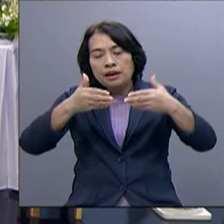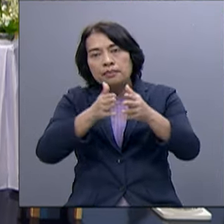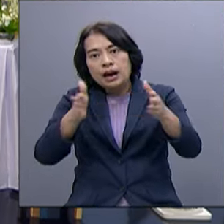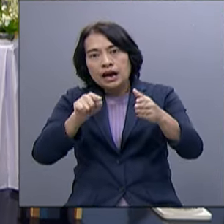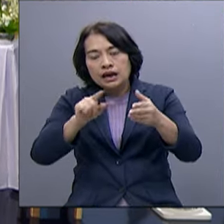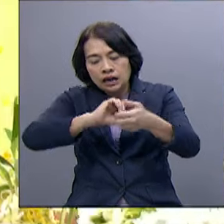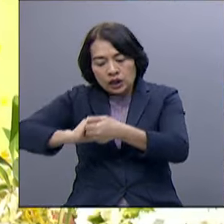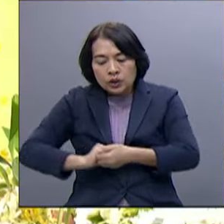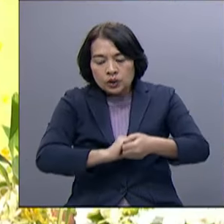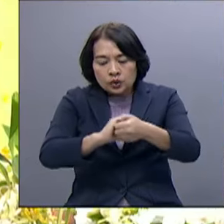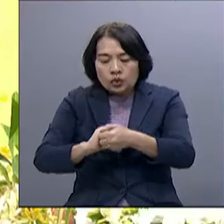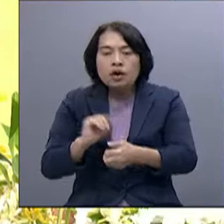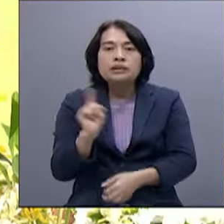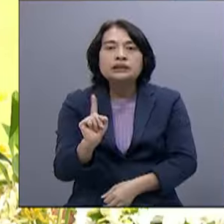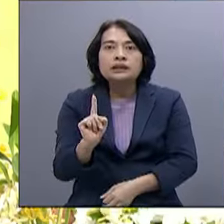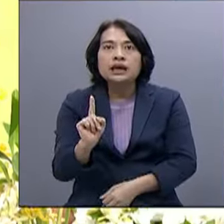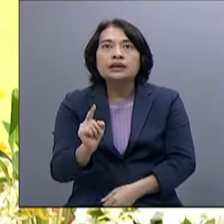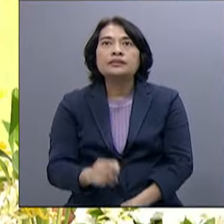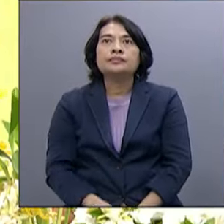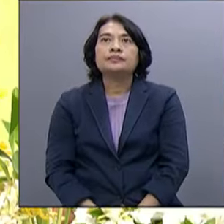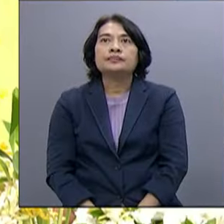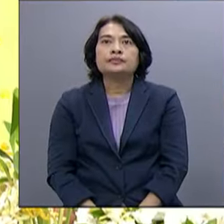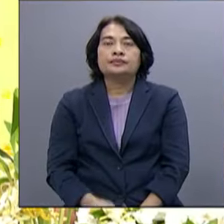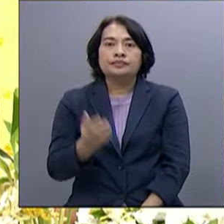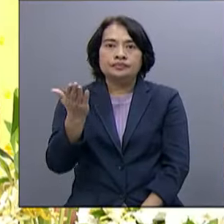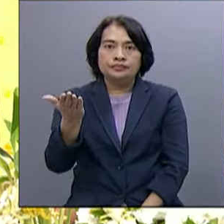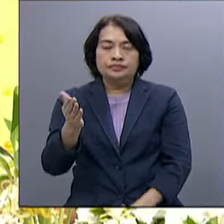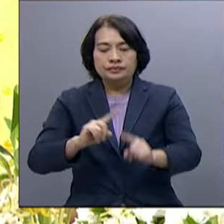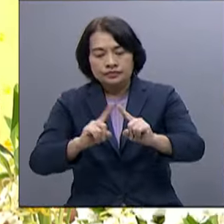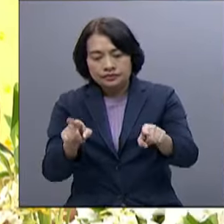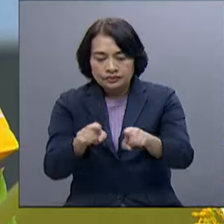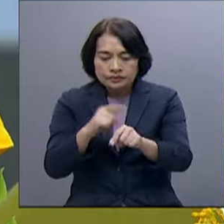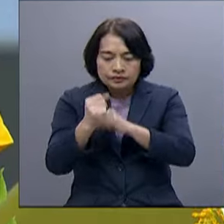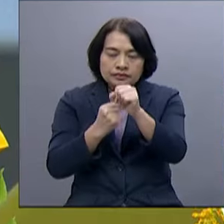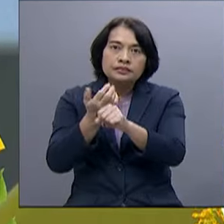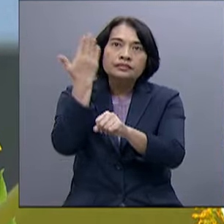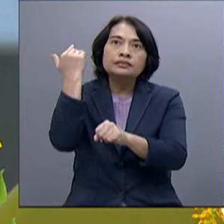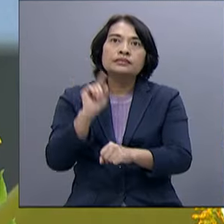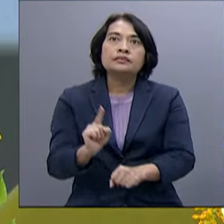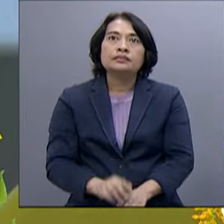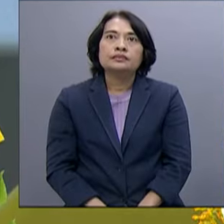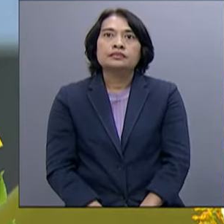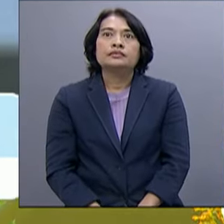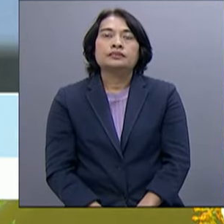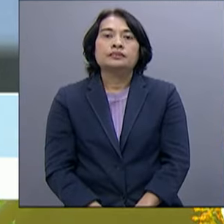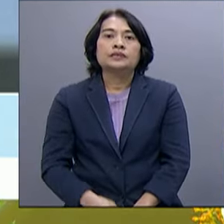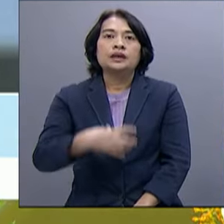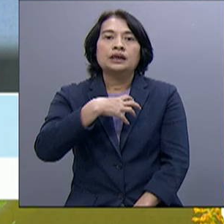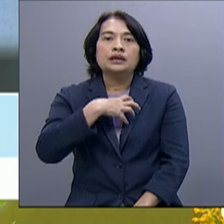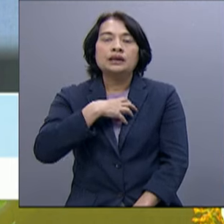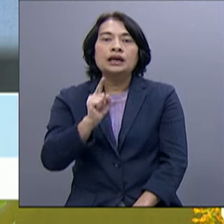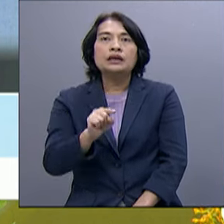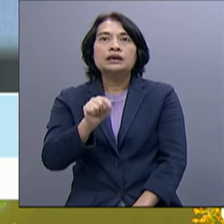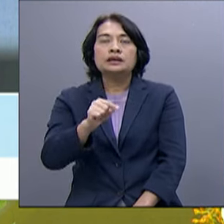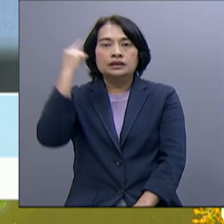ร่วมมือจากหน่วยงานไหนเพิ่มเติมจากเดิมบ้างแล้วจะมีอะไรในงานที่แปลกจากเดิมที่แล้วจากปีที่แล้วครับท่าน ก็อยากจะนำเรียนให้นักท่